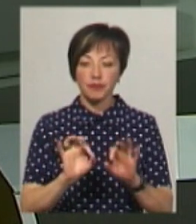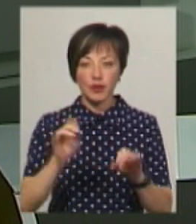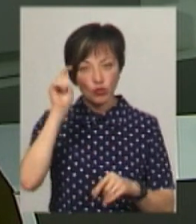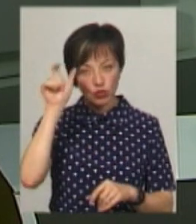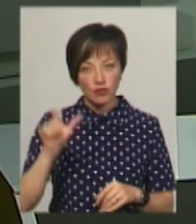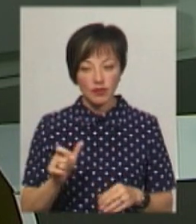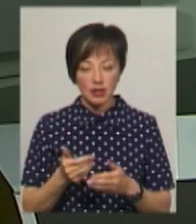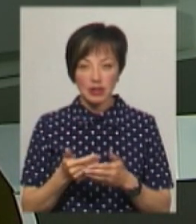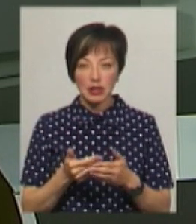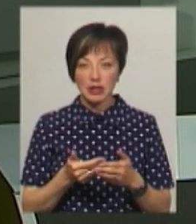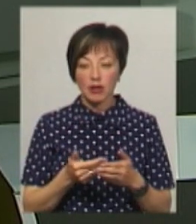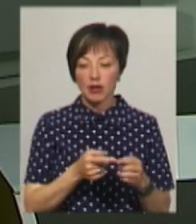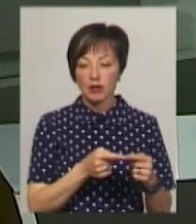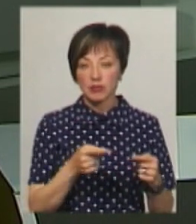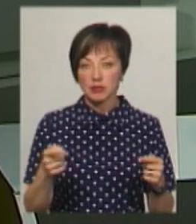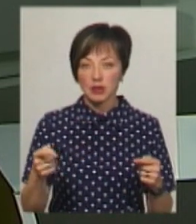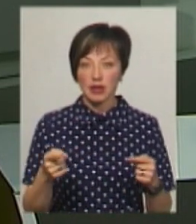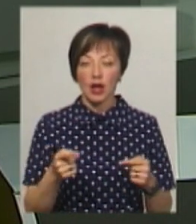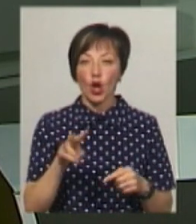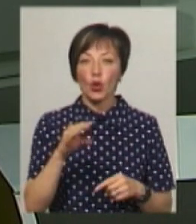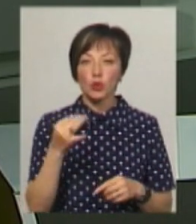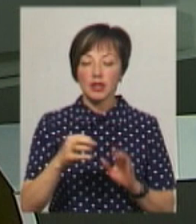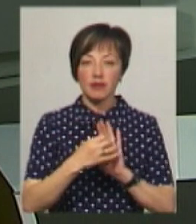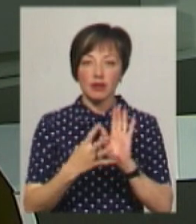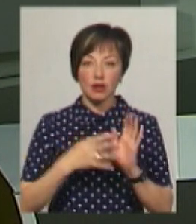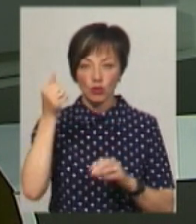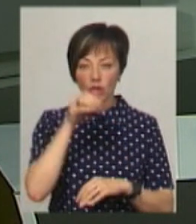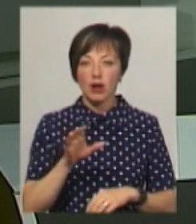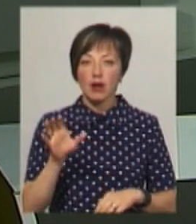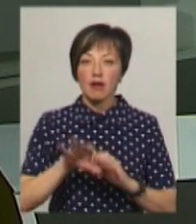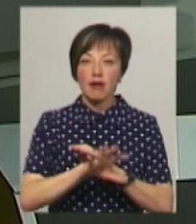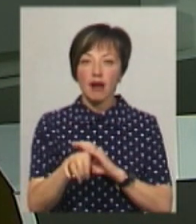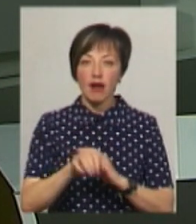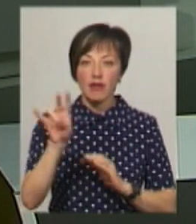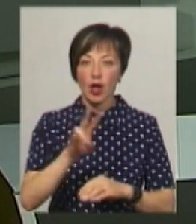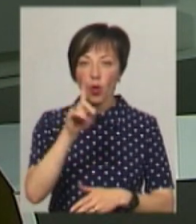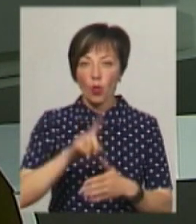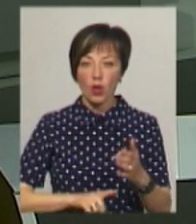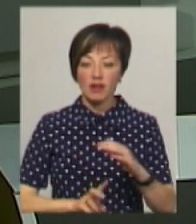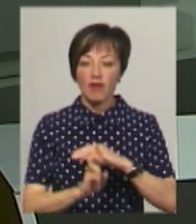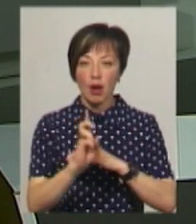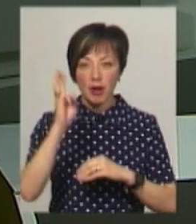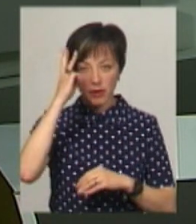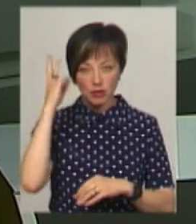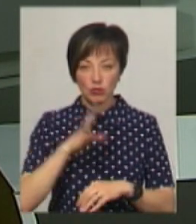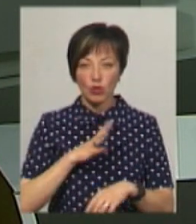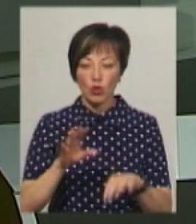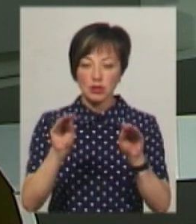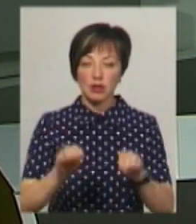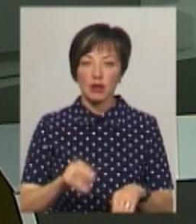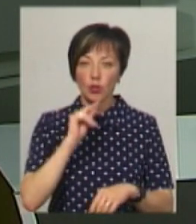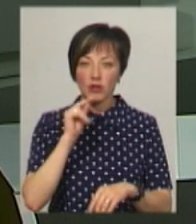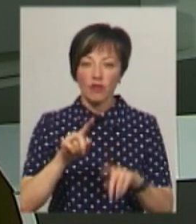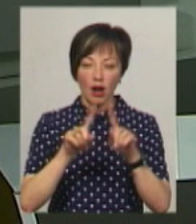за декілька днів протягом лютого 2019 року крав ікони в храмах Хмельницького. Відносно нього було складено